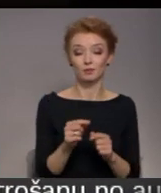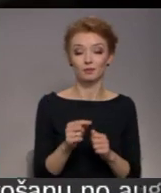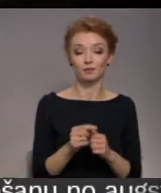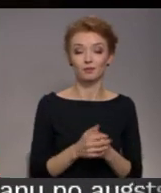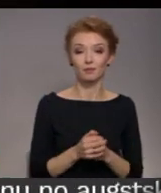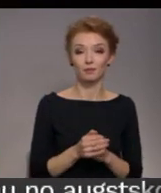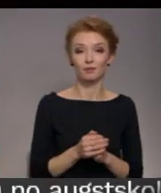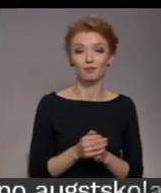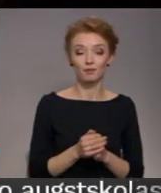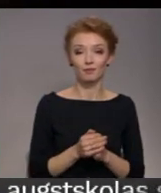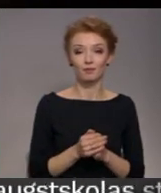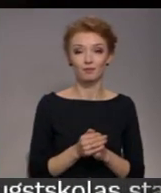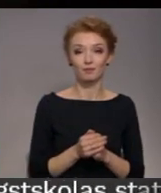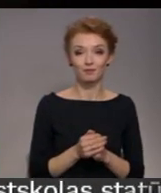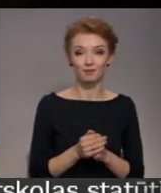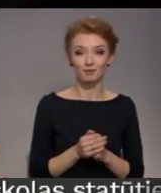mēs nebraucām.